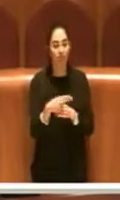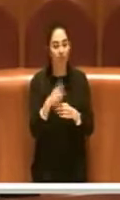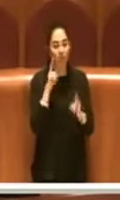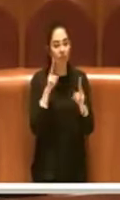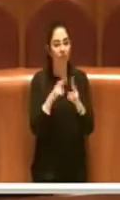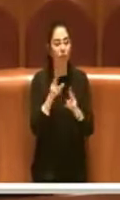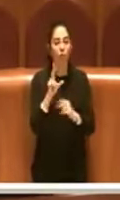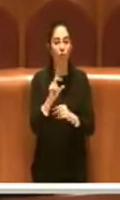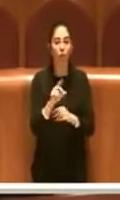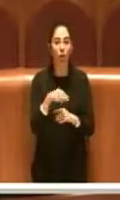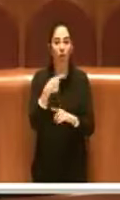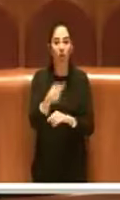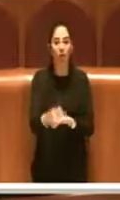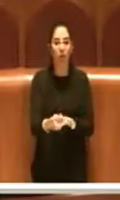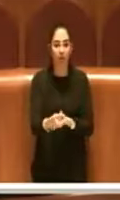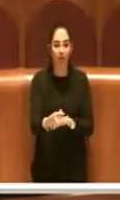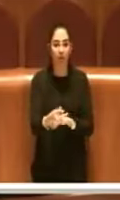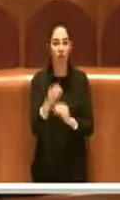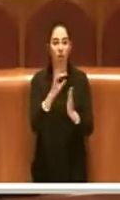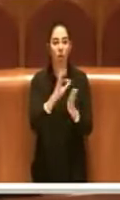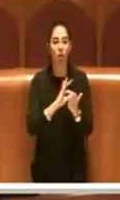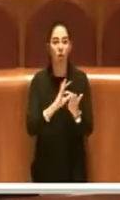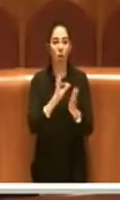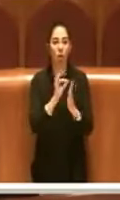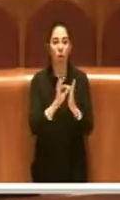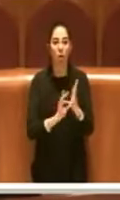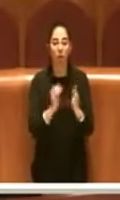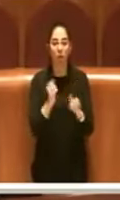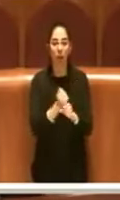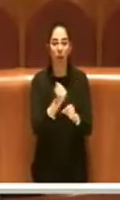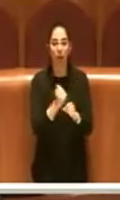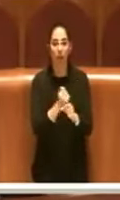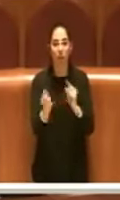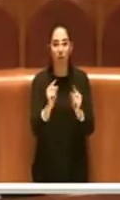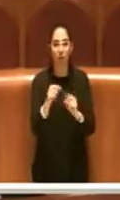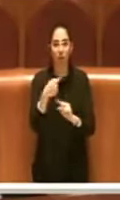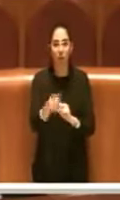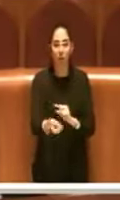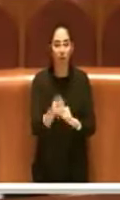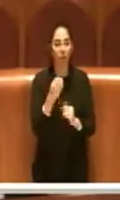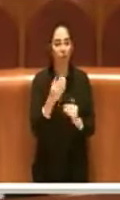giovedì con la trattazione dell'ordine dei lavori in discussione. Buona serata.